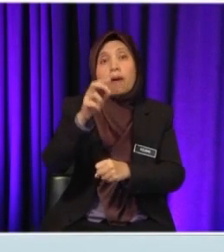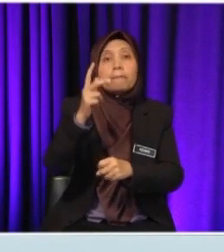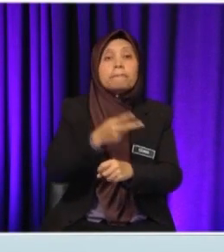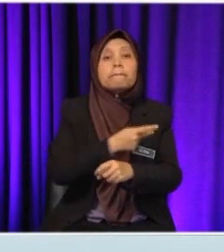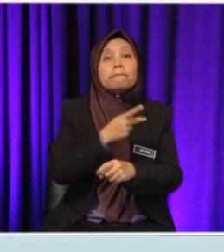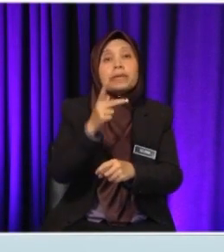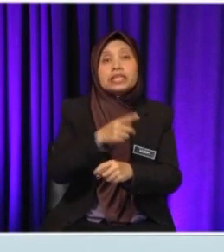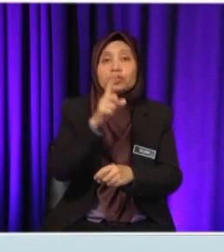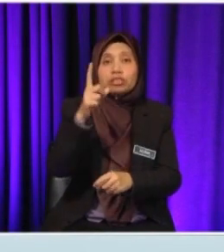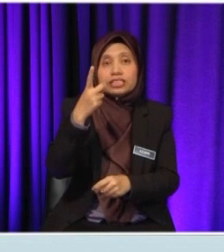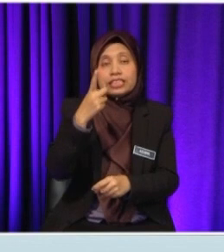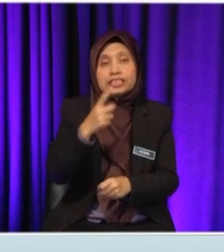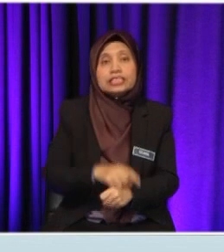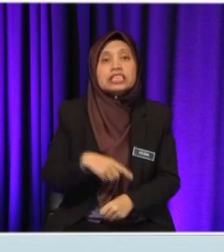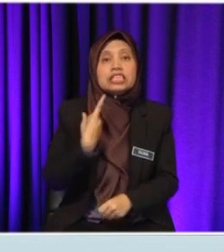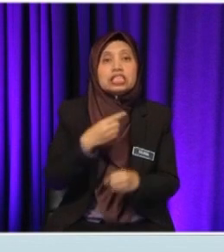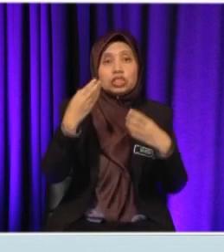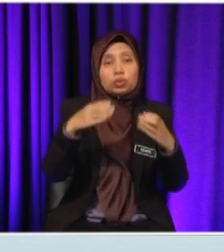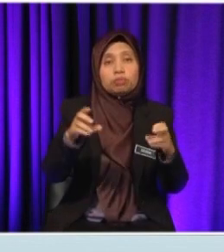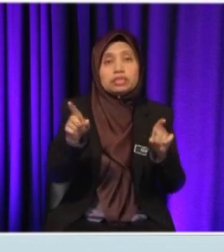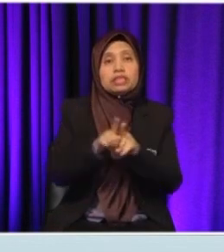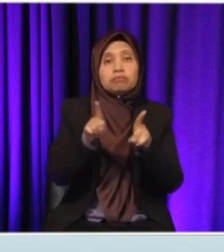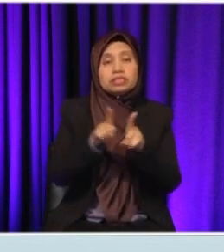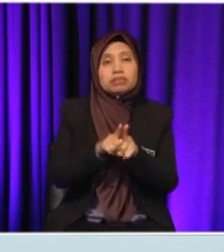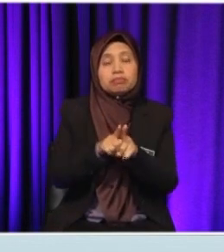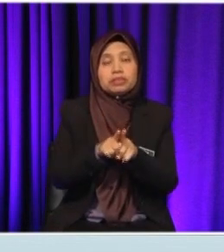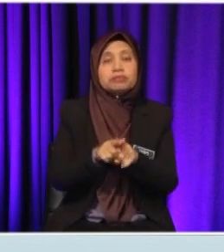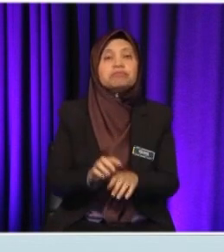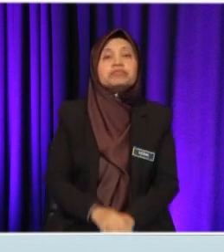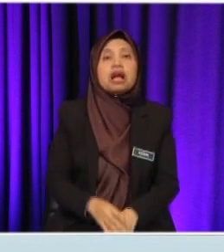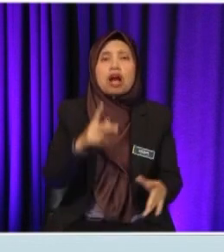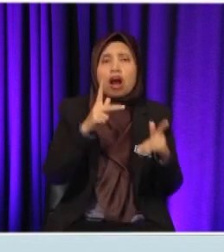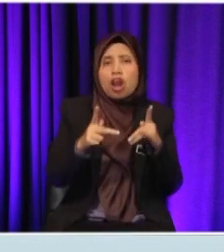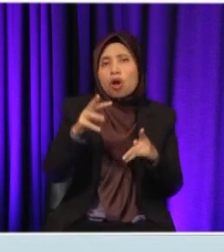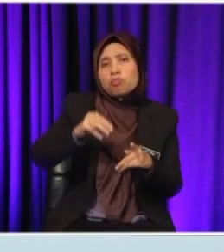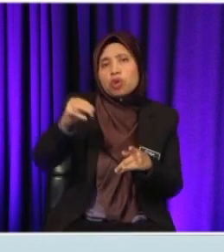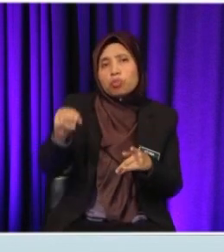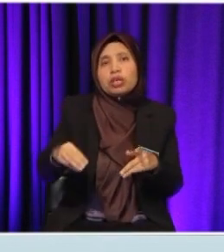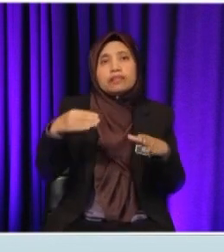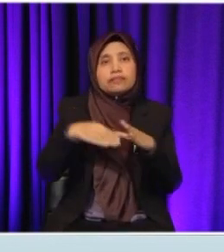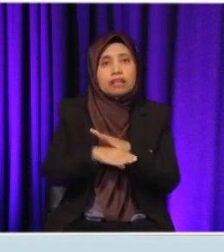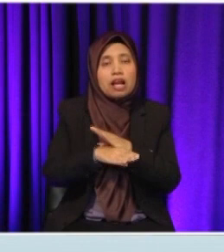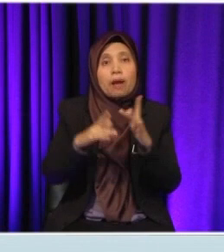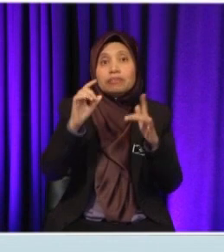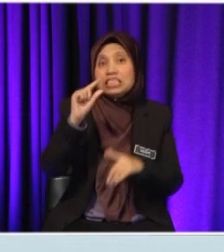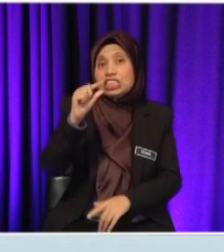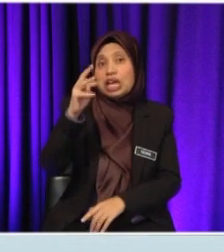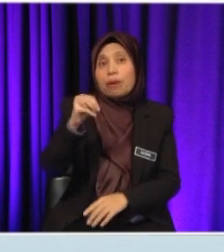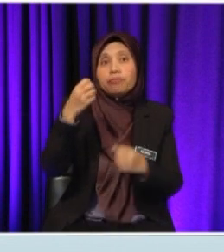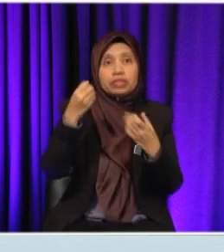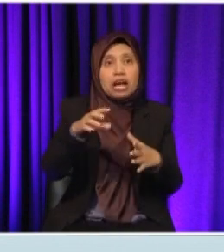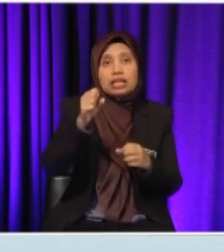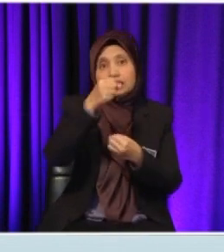Serangkap pantun sahaja. Jadi kita cuba sama-sama selain daripada murid-murid dalam talian. Kalau murid-murid dalam talian dah